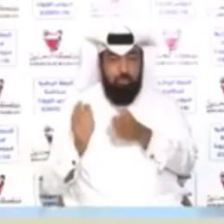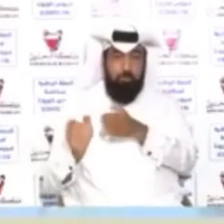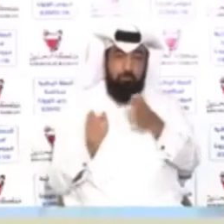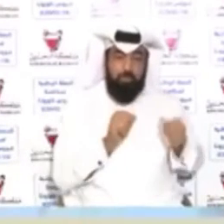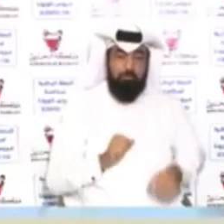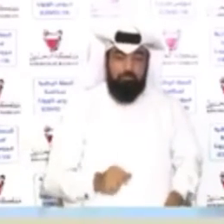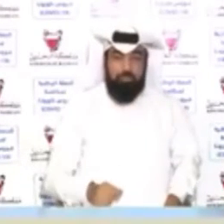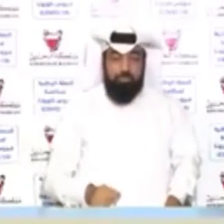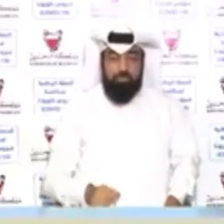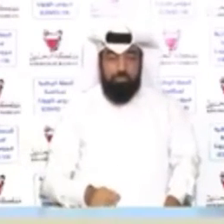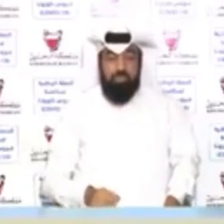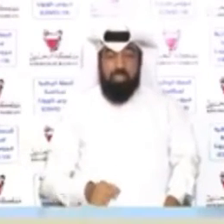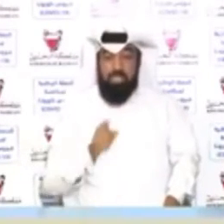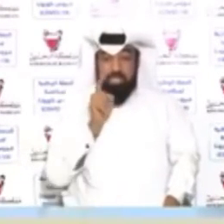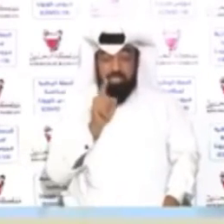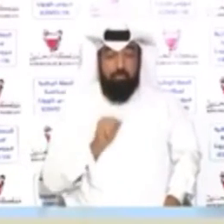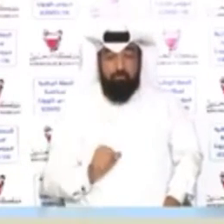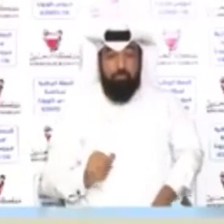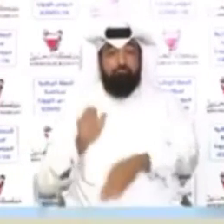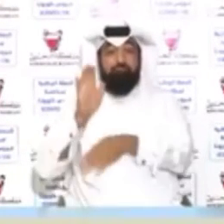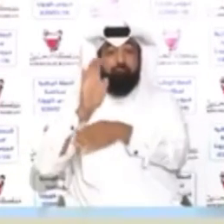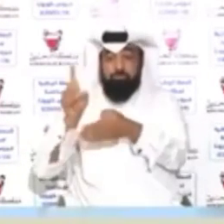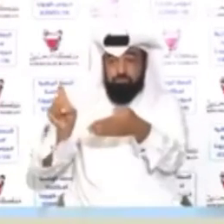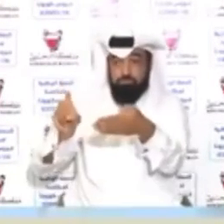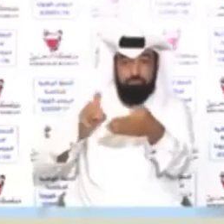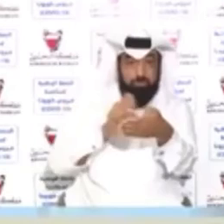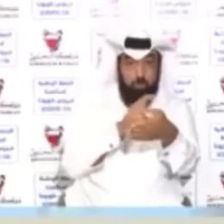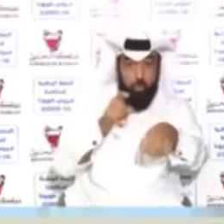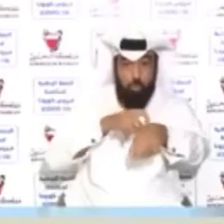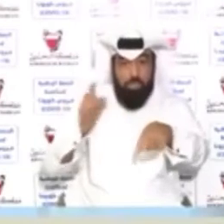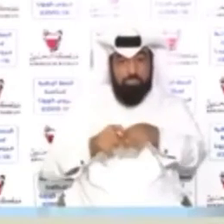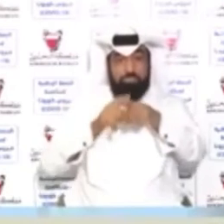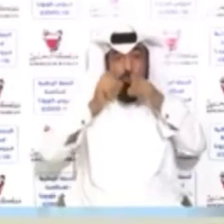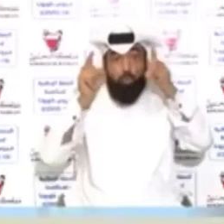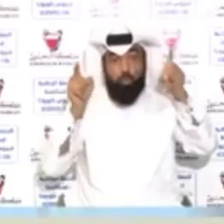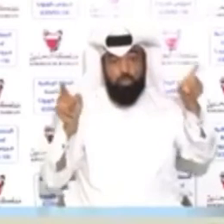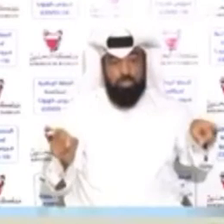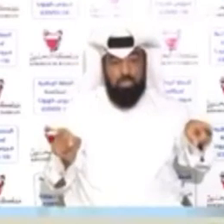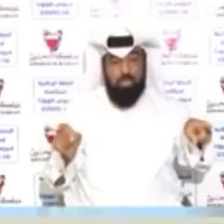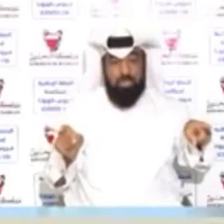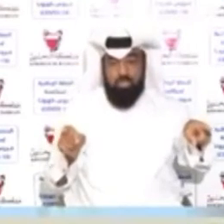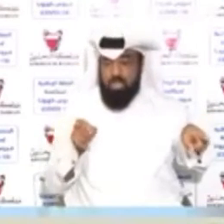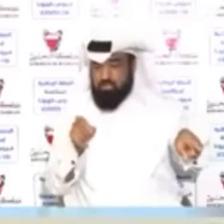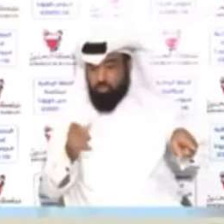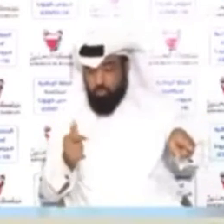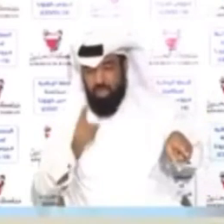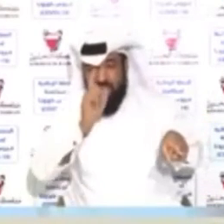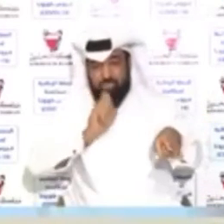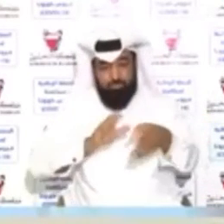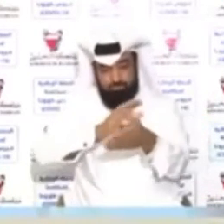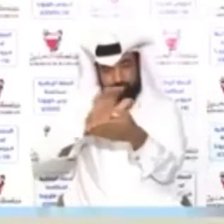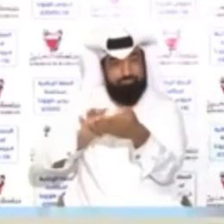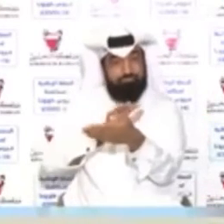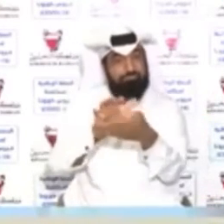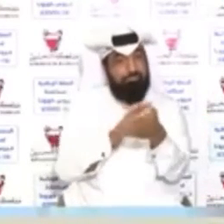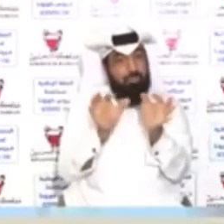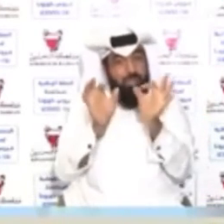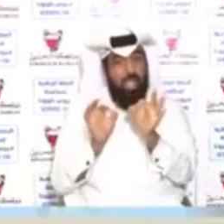استخدمتها خلها تكون موجودة يعني فترة شوية طويلة على الأسطح. احنا نسميها دائما هذه